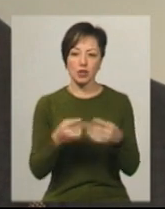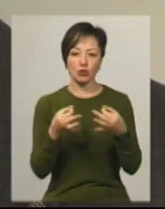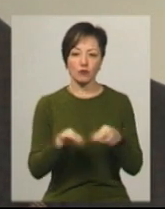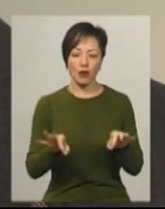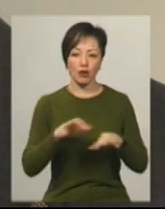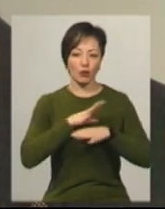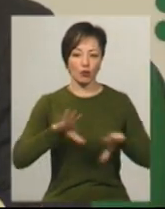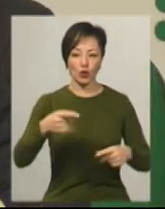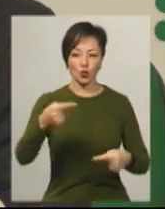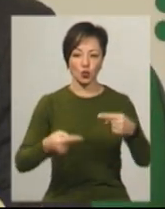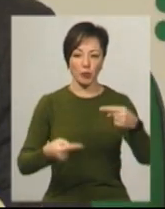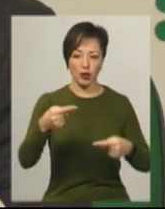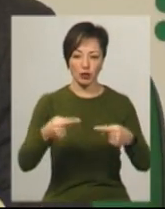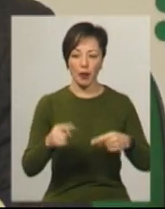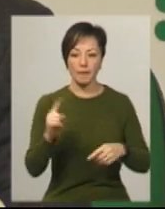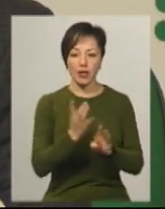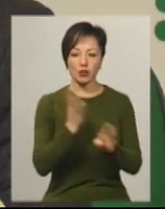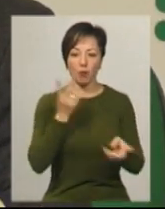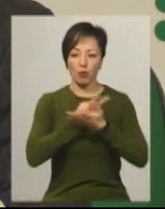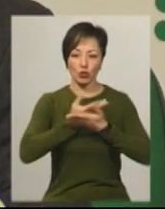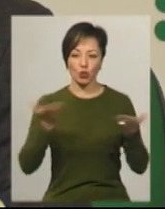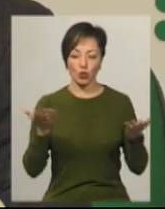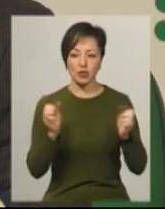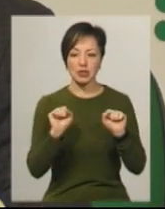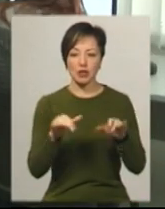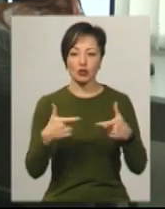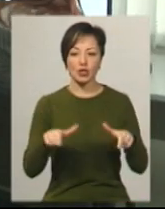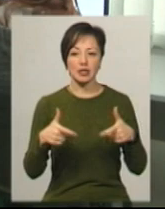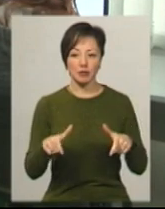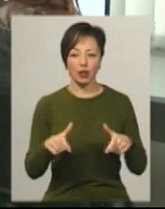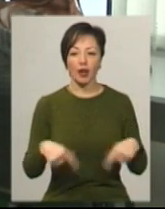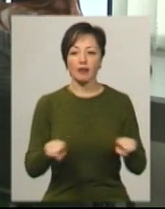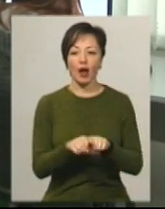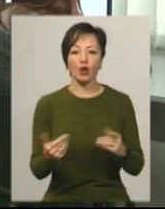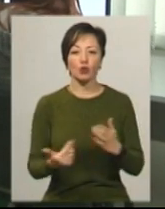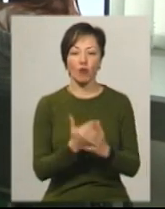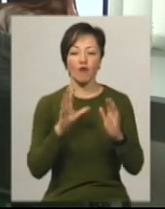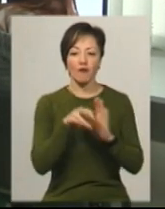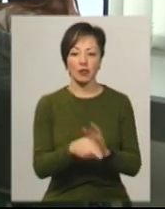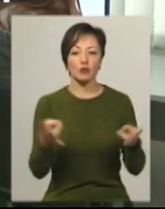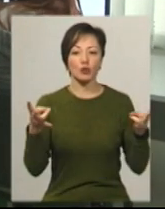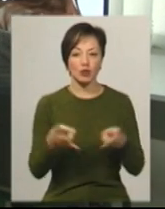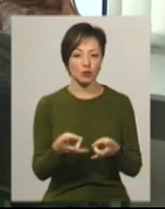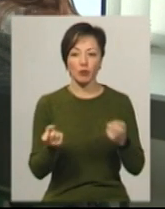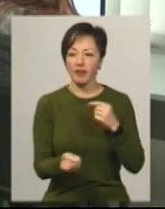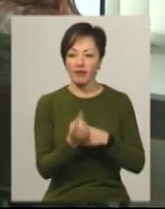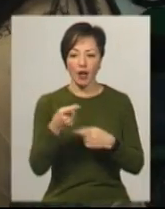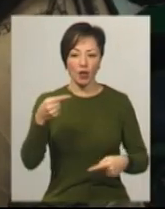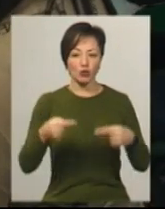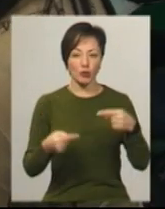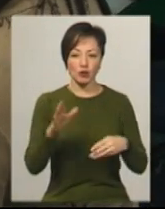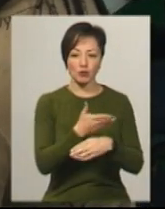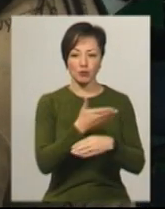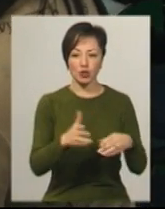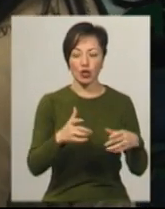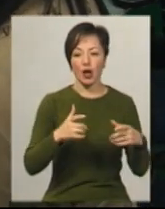уникнути суперечностей. Перш за все, це є прозорість здачі іспиту. Таке нововведення потрібно для того, аби не виникали суперечки між